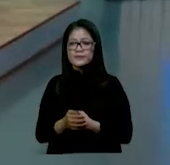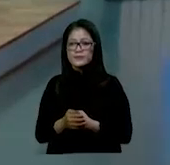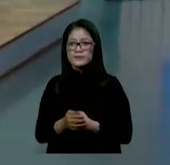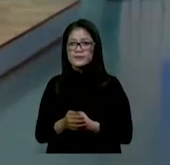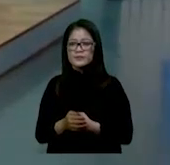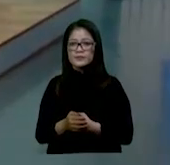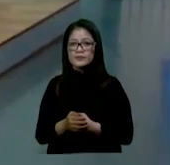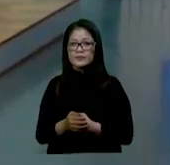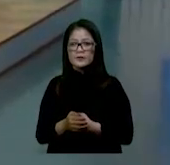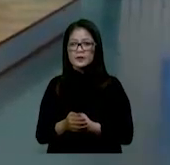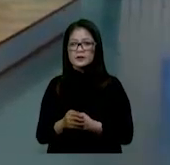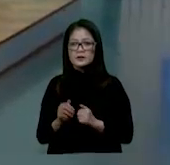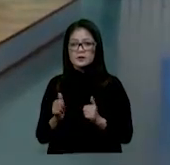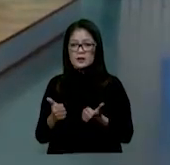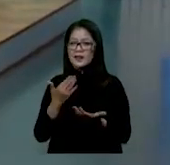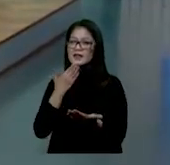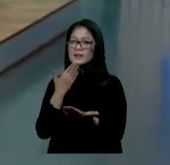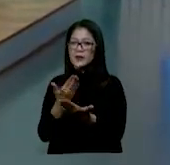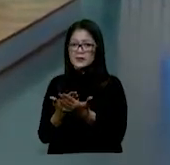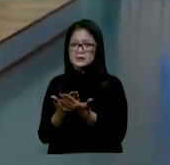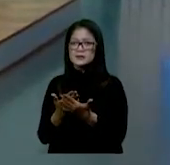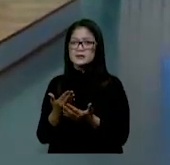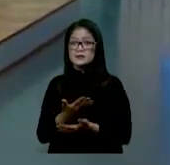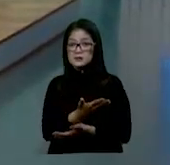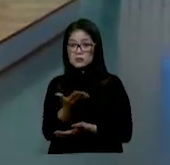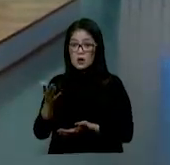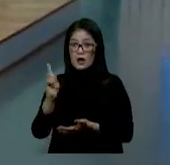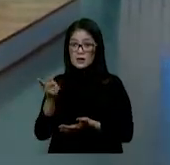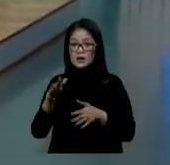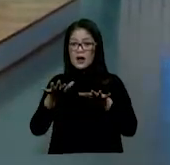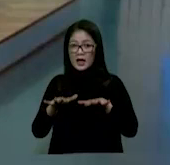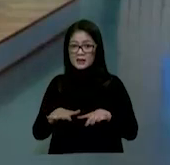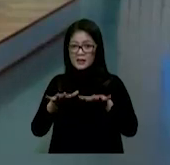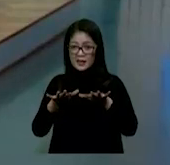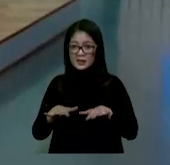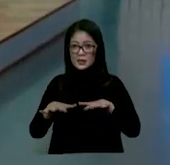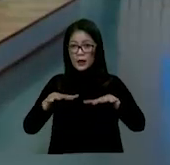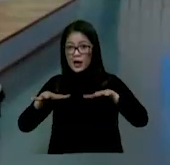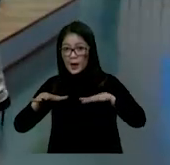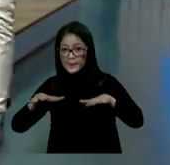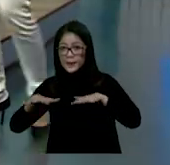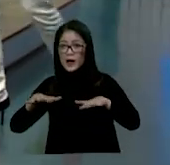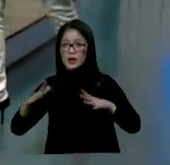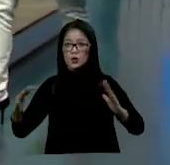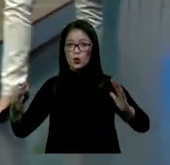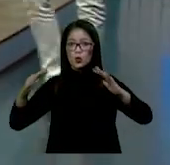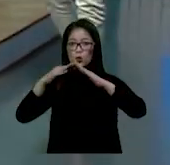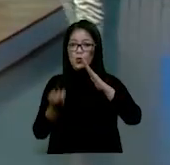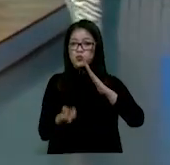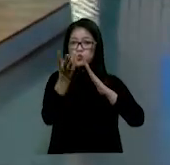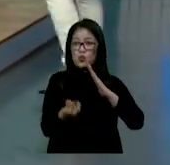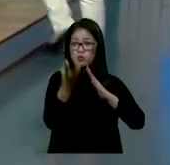Baik, terima kasih Nawa dan pemirsa, kita semua patut waspada. Bencana alam seperti gempa bumi, letusan gunung berapi, maupun